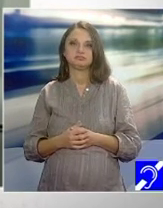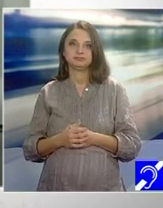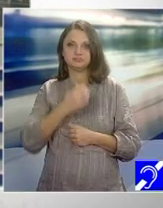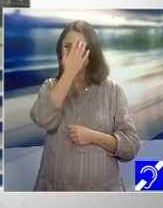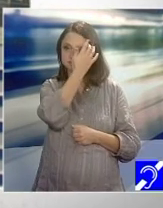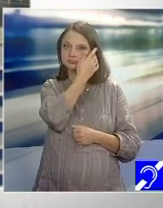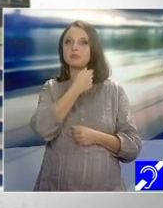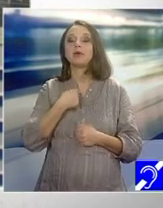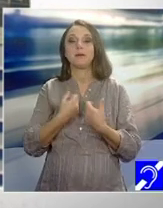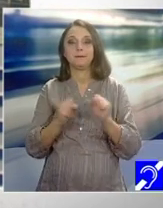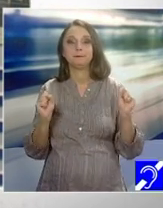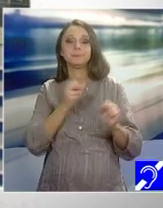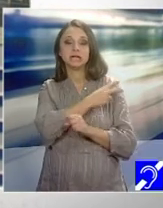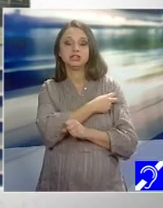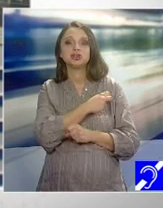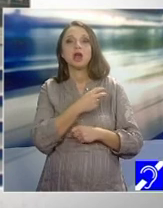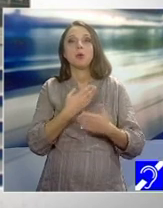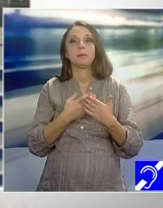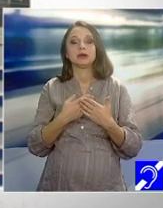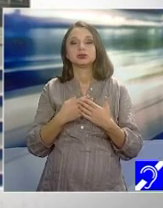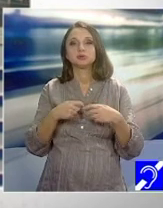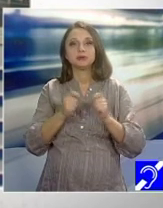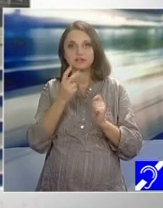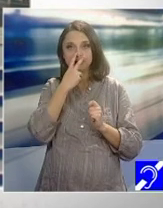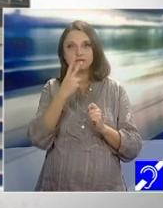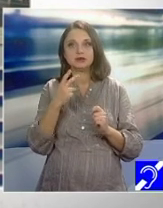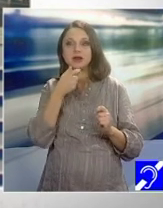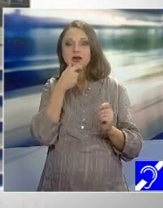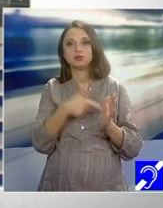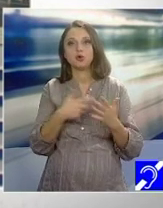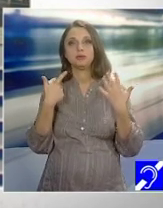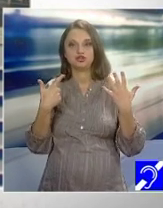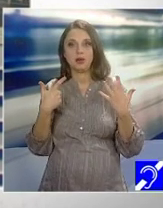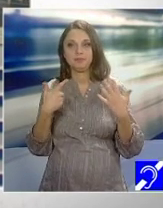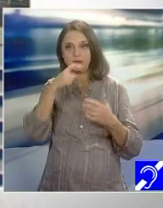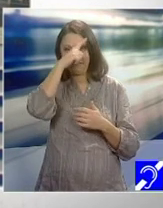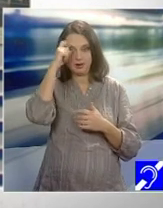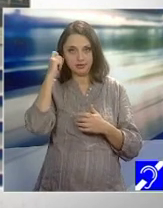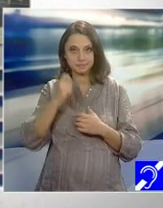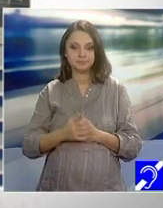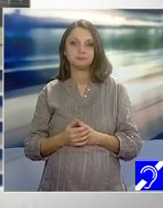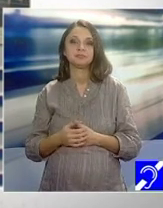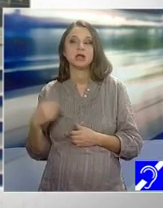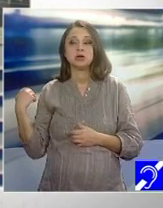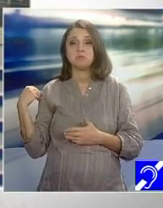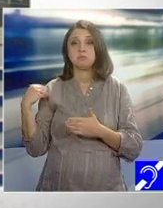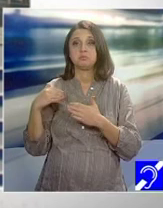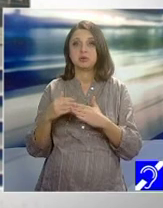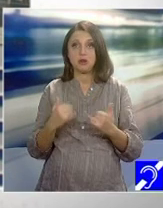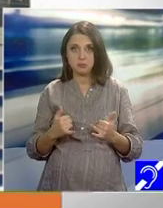Eu am absolvit liceul pentru deficiență de vedere în 2007, în vară. De atunci am